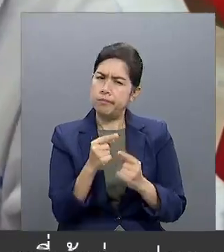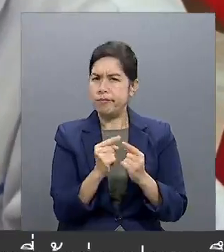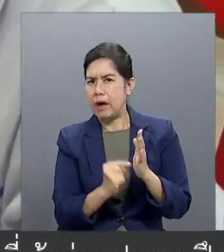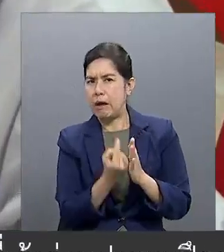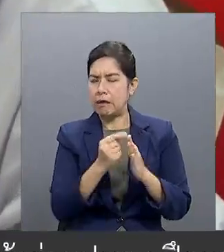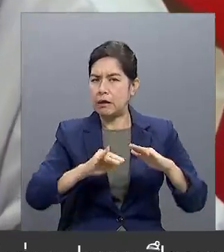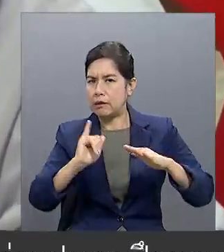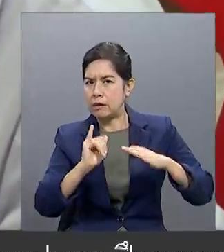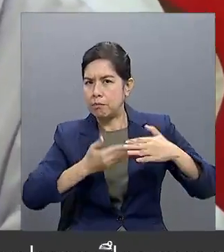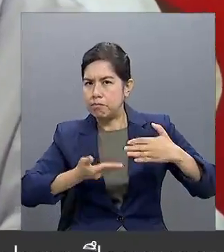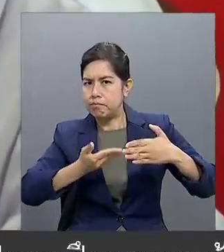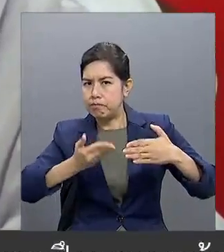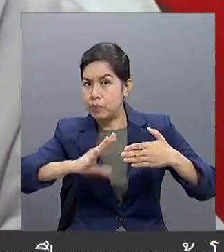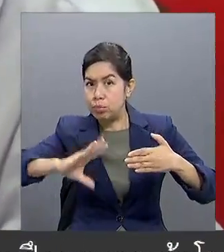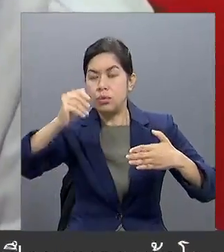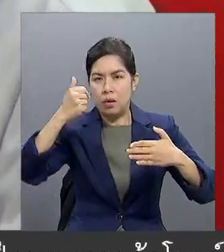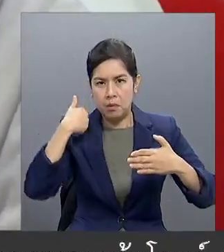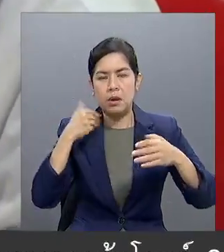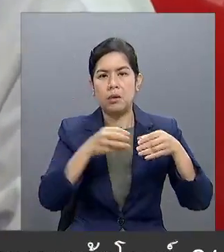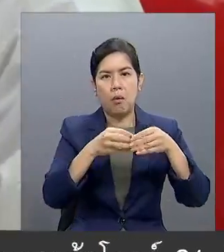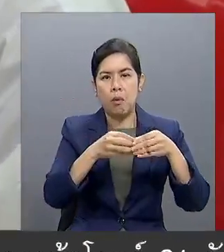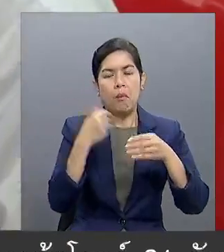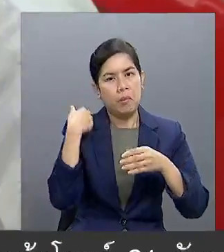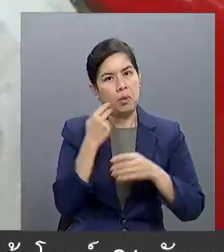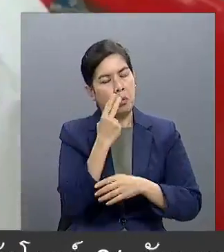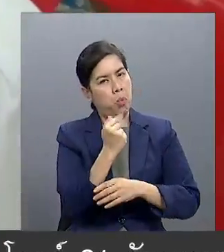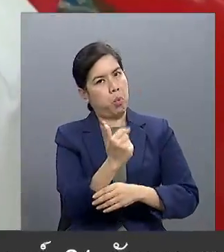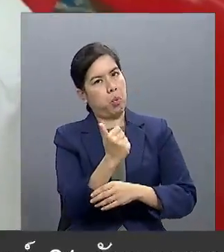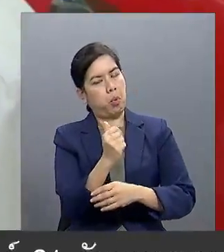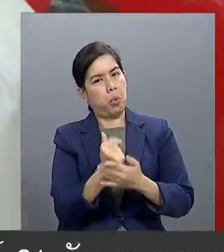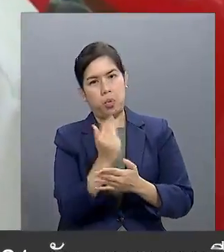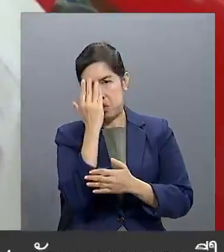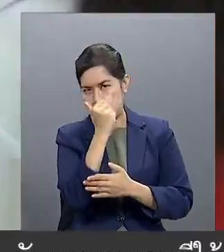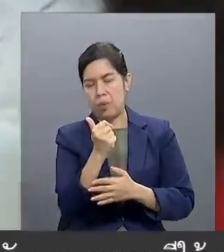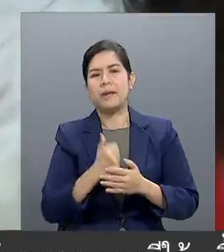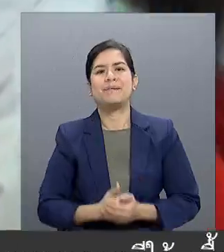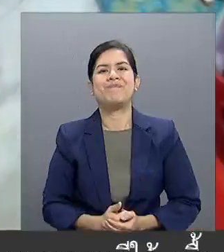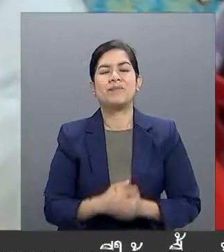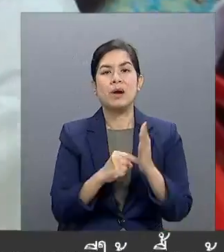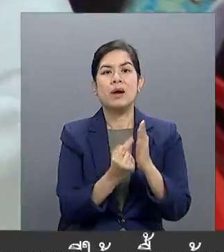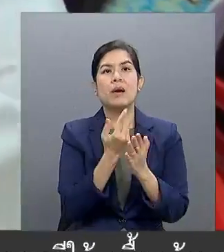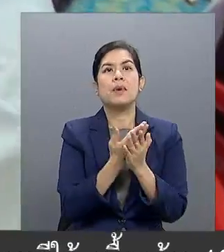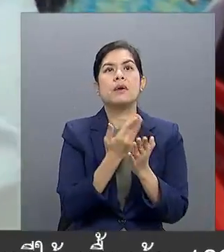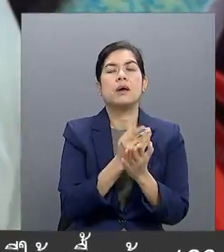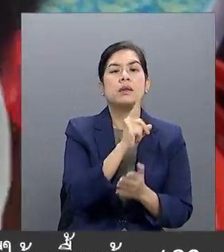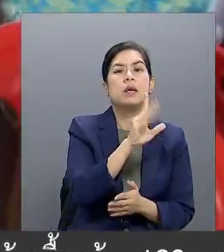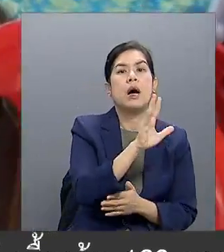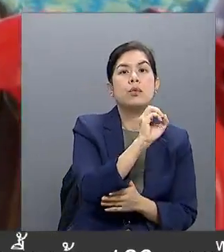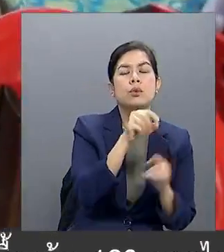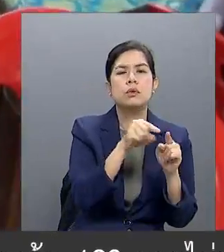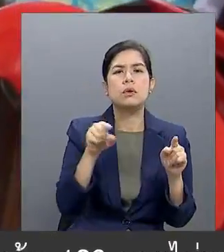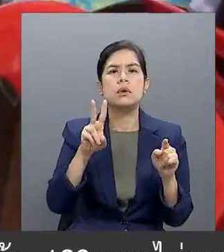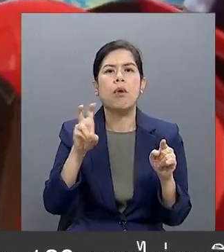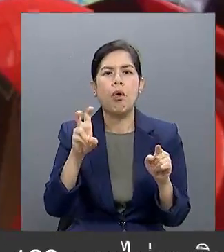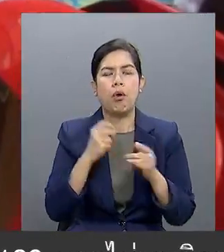ริ่มมีผลตอบรับดีขึ้นส่วนของรายได้คือไม่แพงเลยนะครับเริ่มต้นเนี่ย150บาทถึง200บาทถ้าแบบไม่ต้องเอ